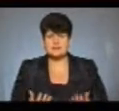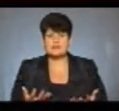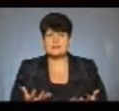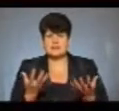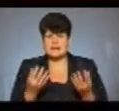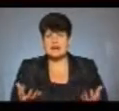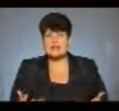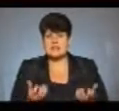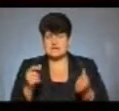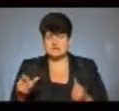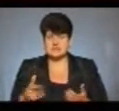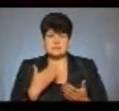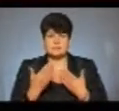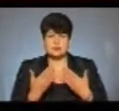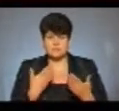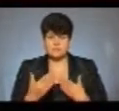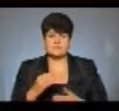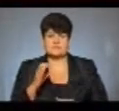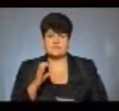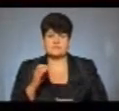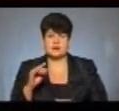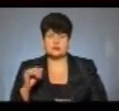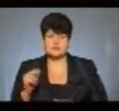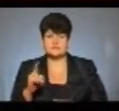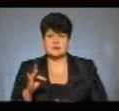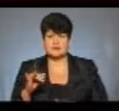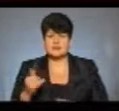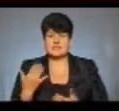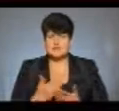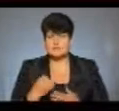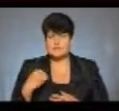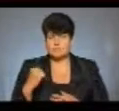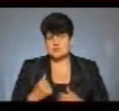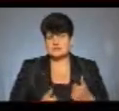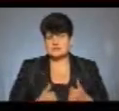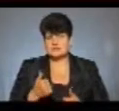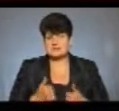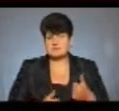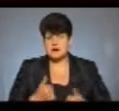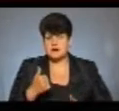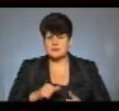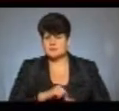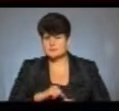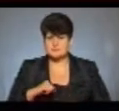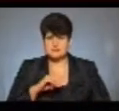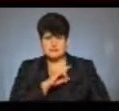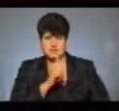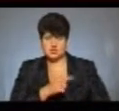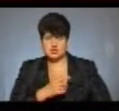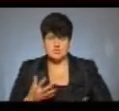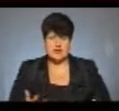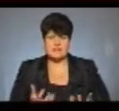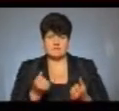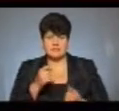кореспонденти поспілкувалися зі Святославом Заведенюком, який цього року став переможцем змагань «Найсильніший пожежний рятівник Тернопілля».